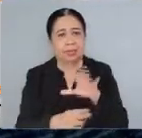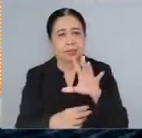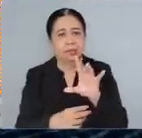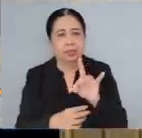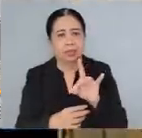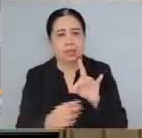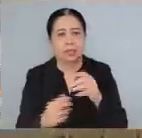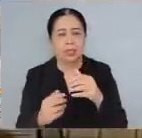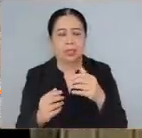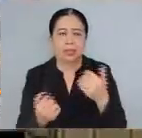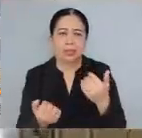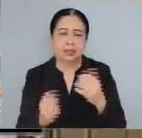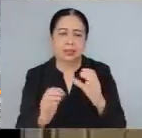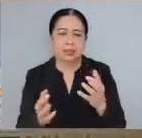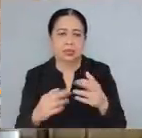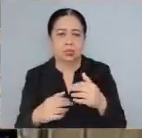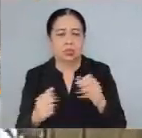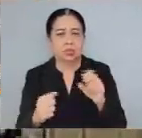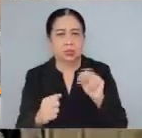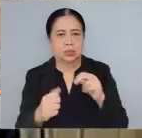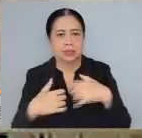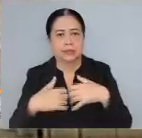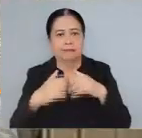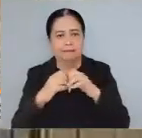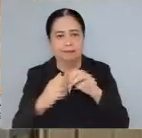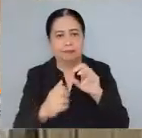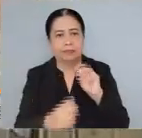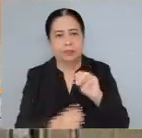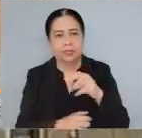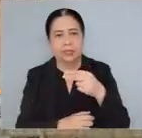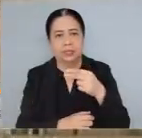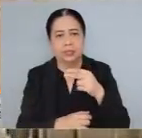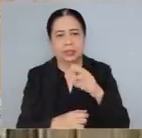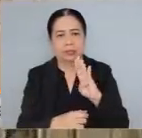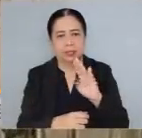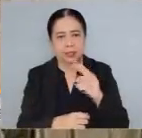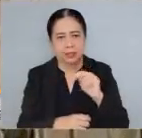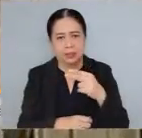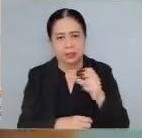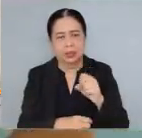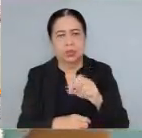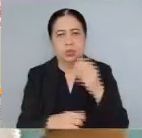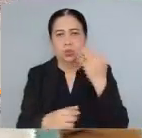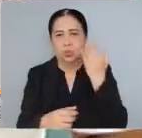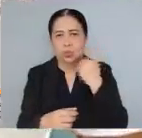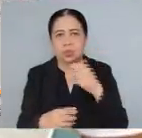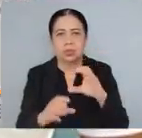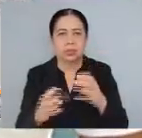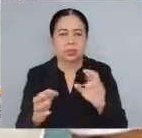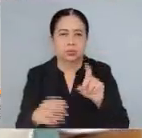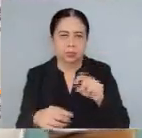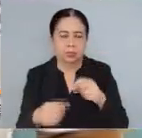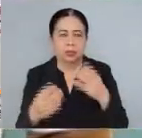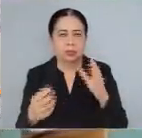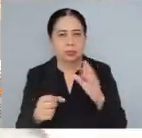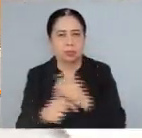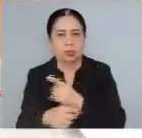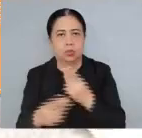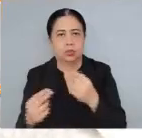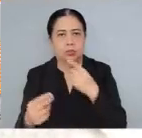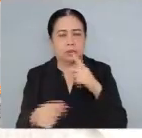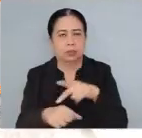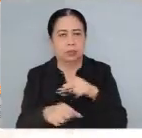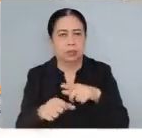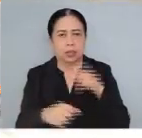kailangang itayo sa Batasan Hills National High School para matugunan ang kakulangan sa classrooms. Ayon sa kanilang principal na si